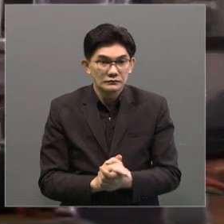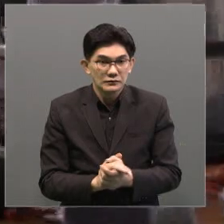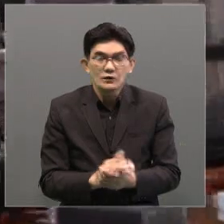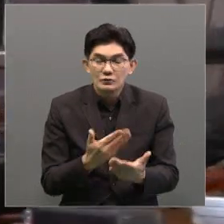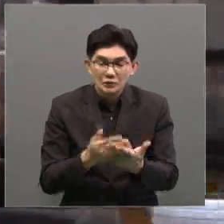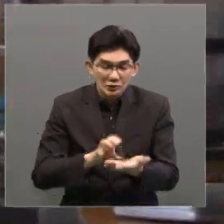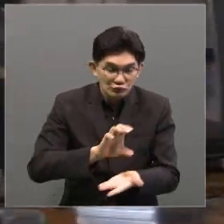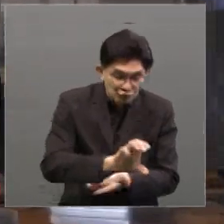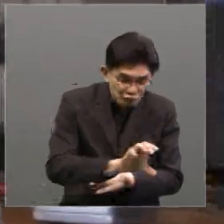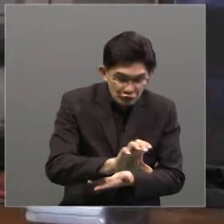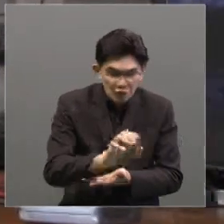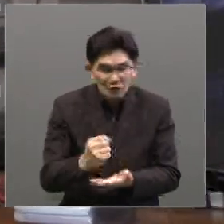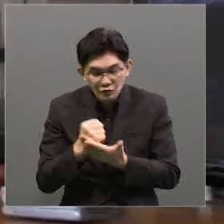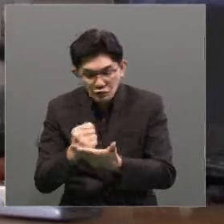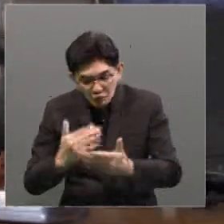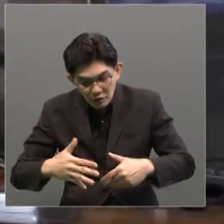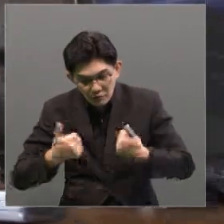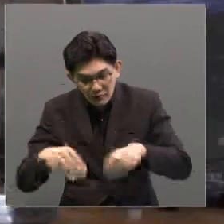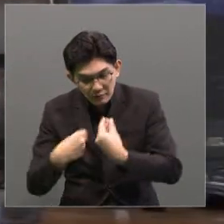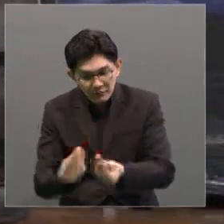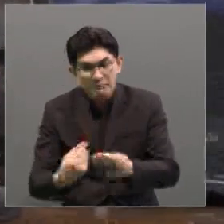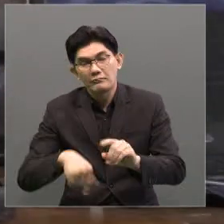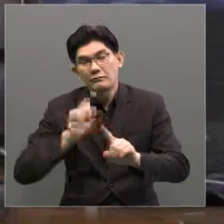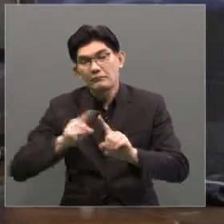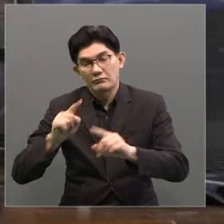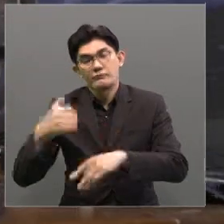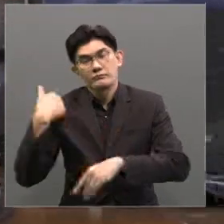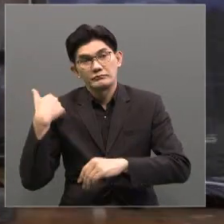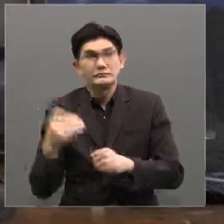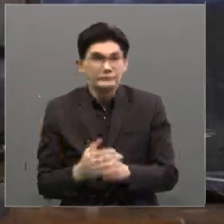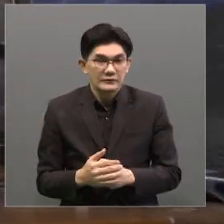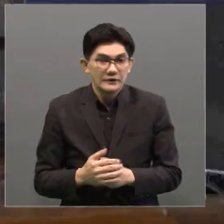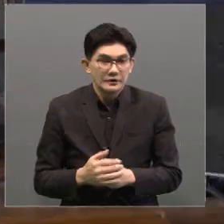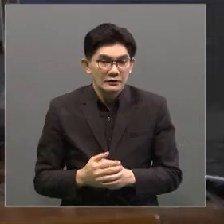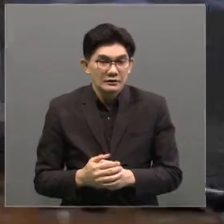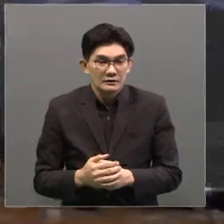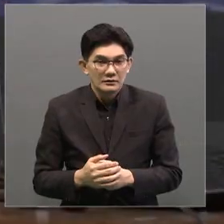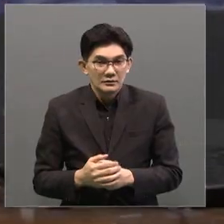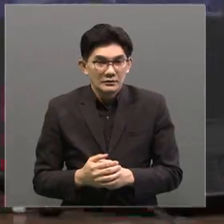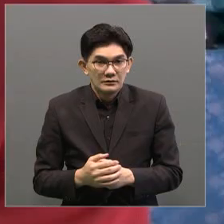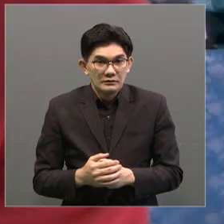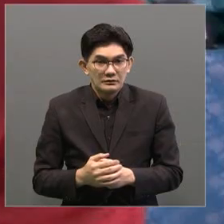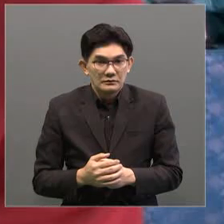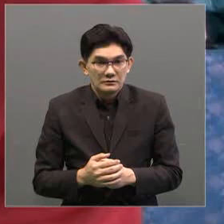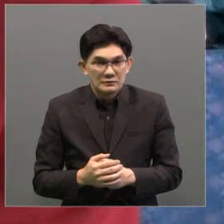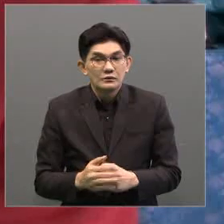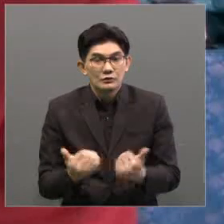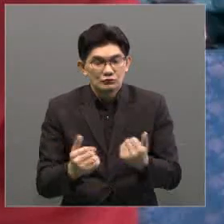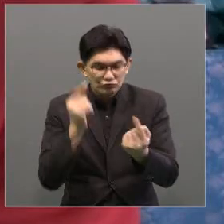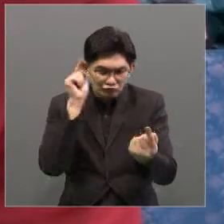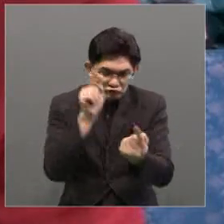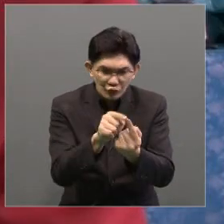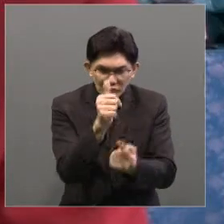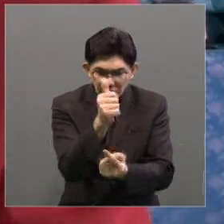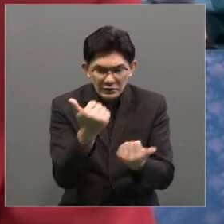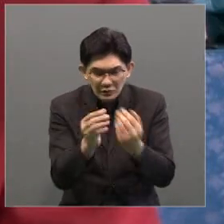งบประมาณหรือการอำนวยความสะดวกในด้านต่างๆก็ตาม ก็ถือว่าเป็นสิ่งที่เหมาะกับยุคสถานการณ์ปัจจุบันนะครับ